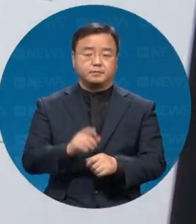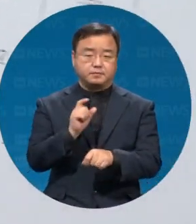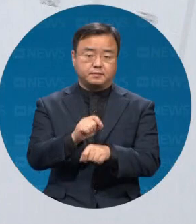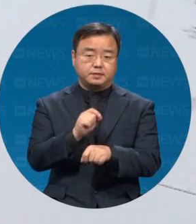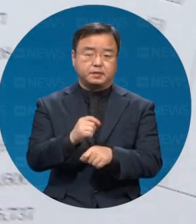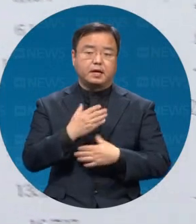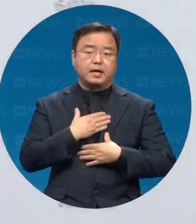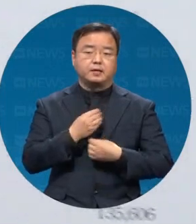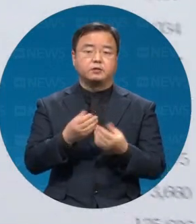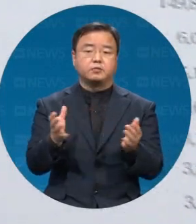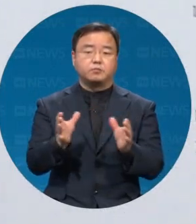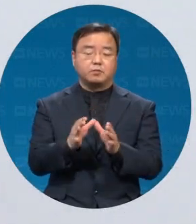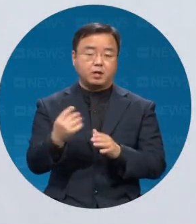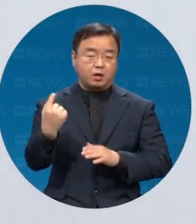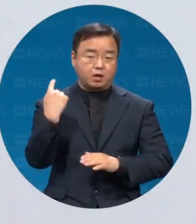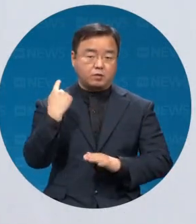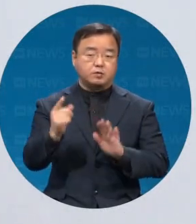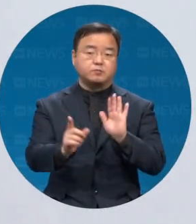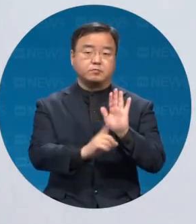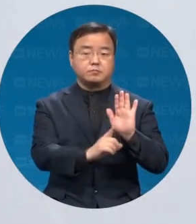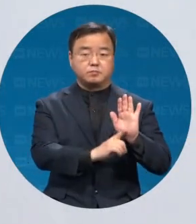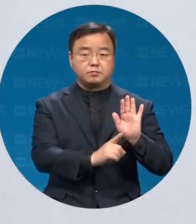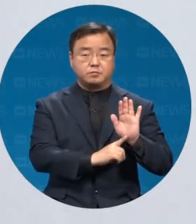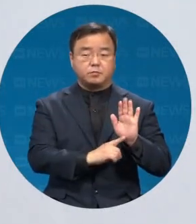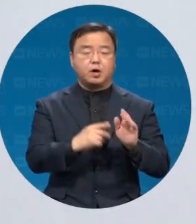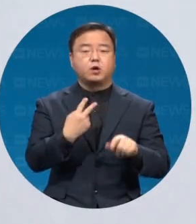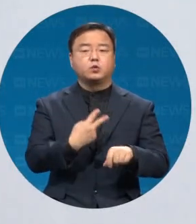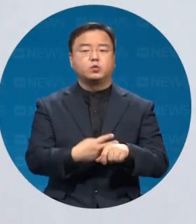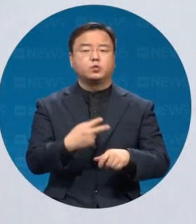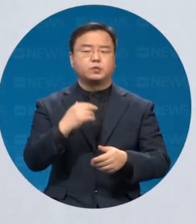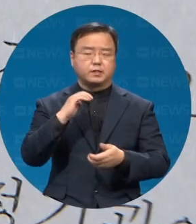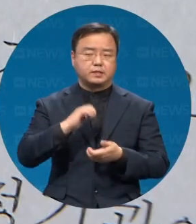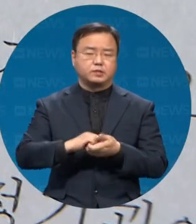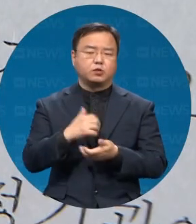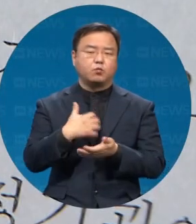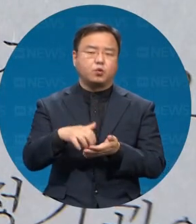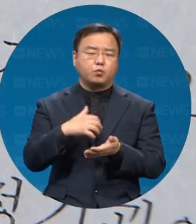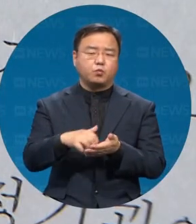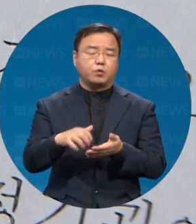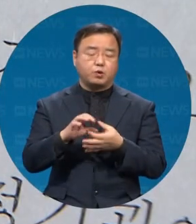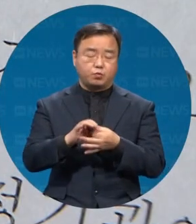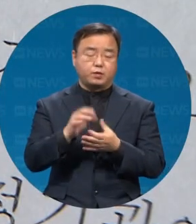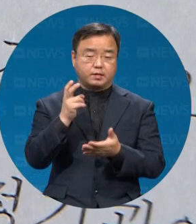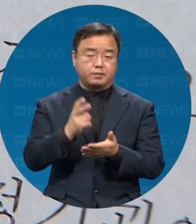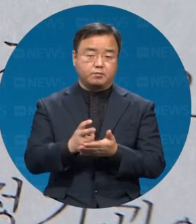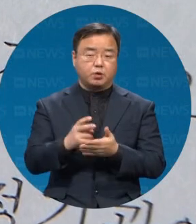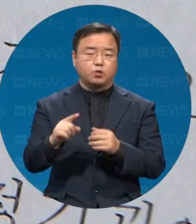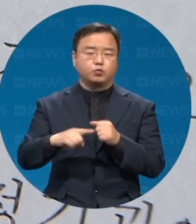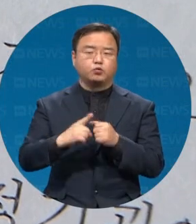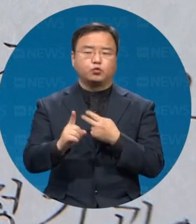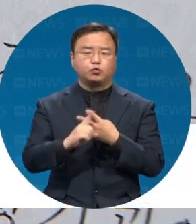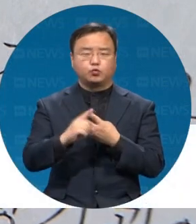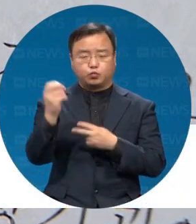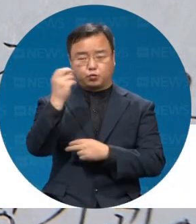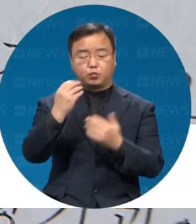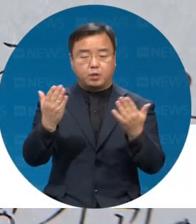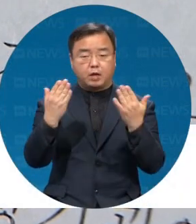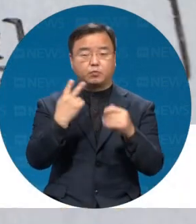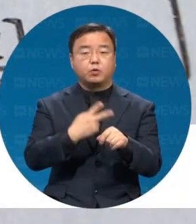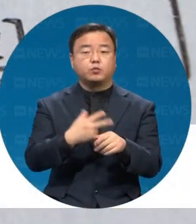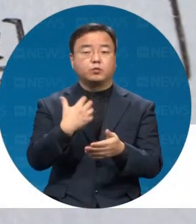어제까지 입법예고한 교사 정원 관련 법령 아닙니다 추 중국 요원 정원의 1000여명 줄이는 내용이